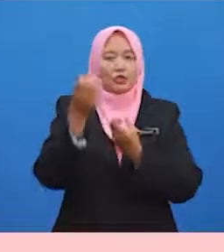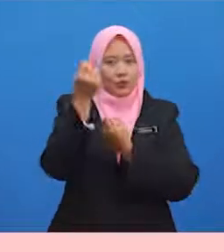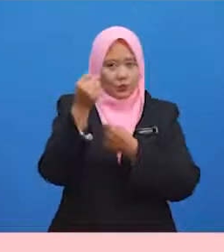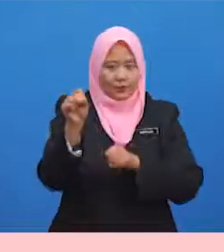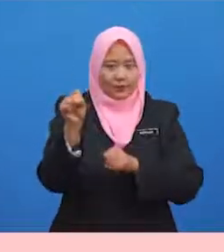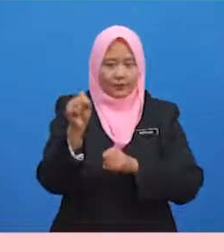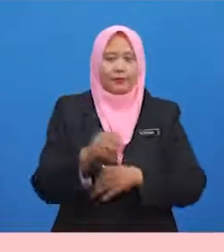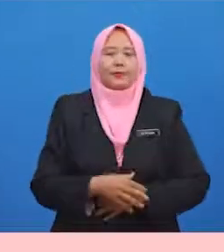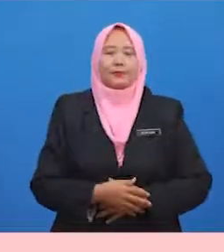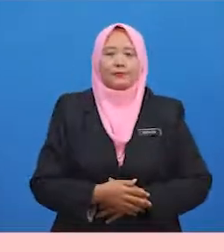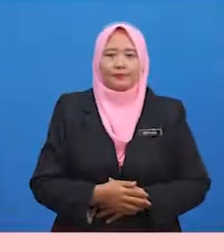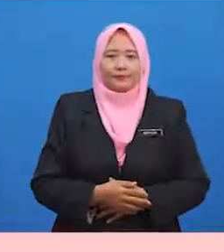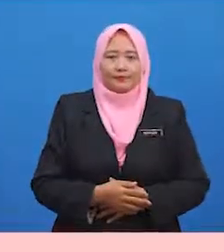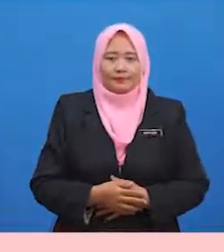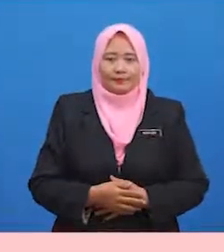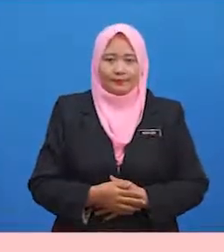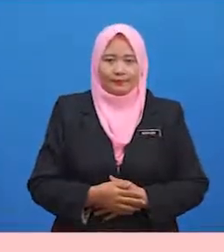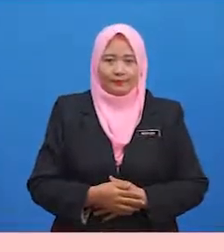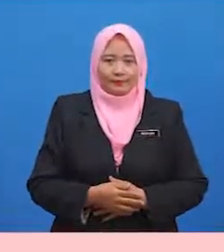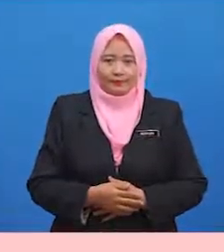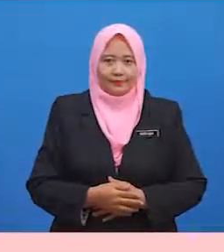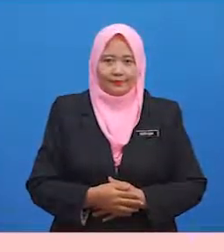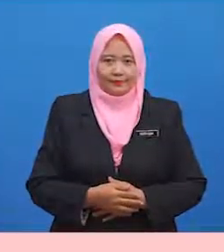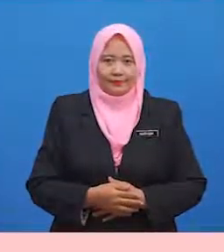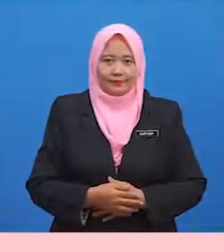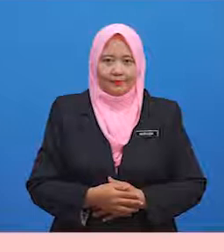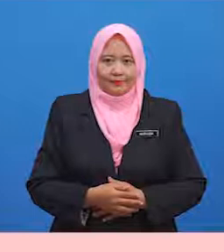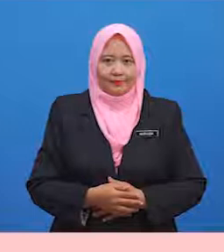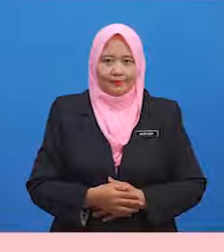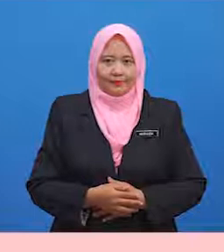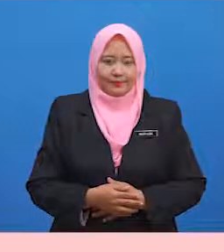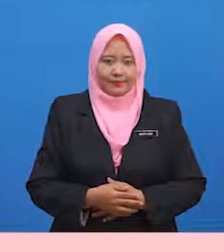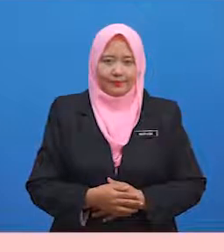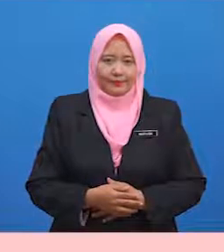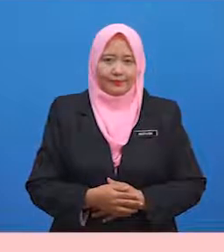pelajar pasti bersemangat untuk menerokai tajuk ini bersama-sama cikgu.